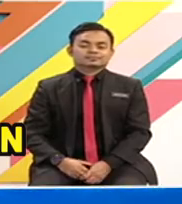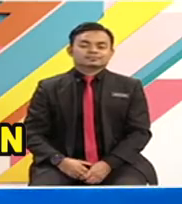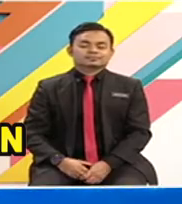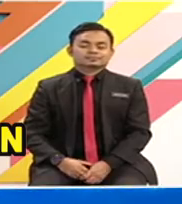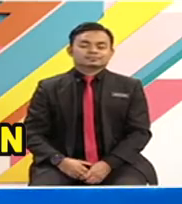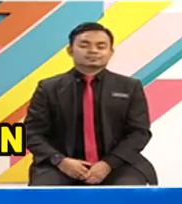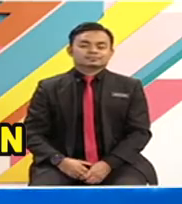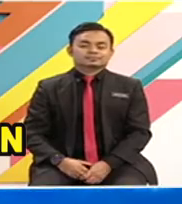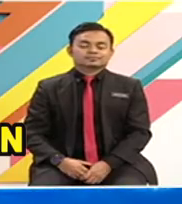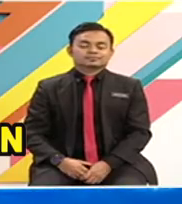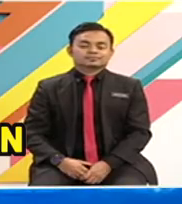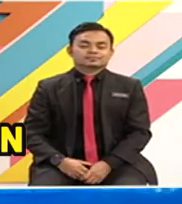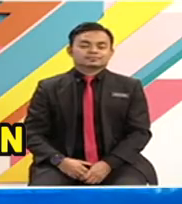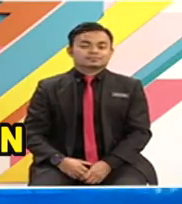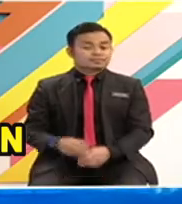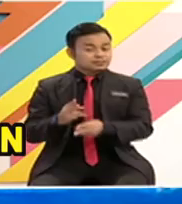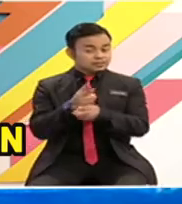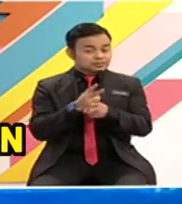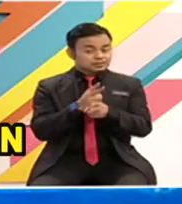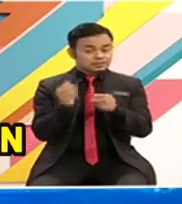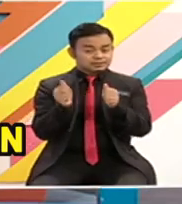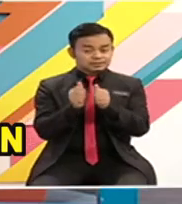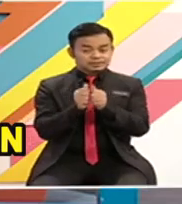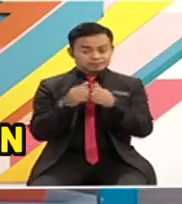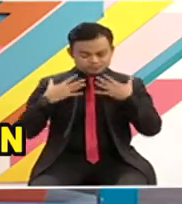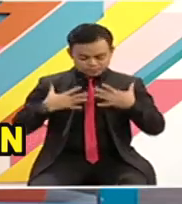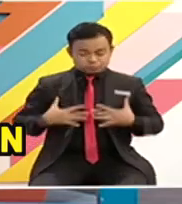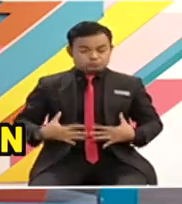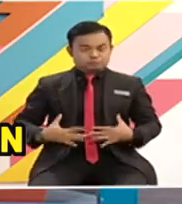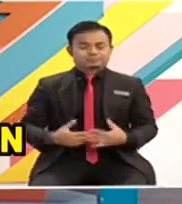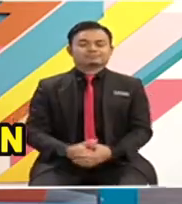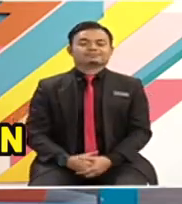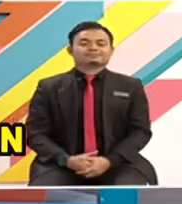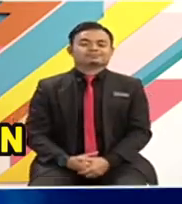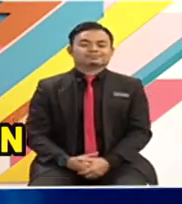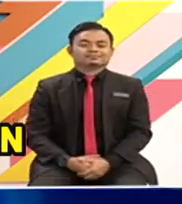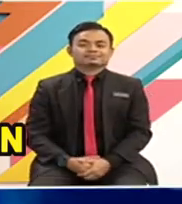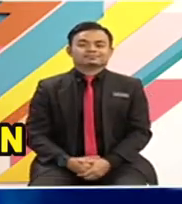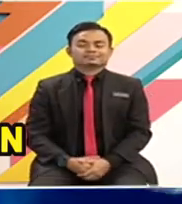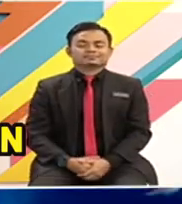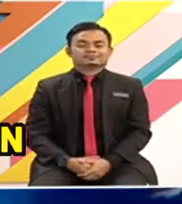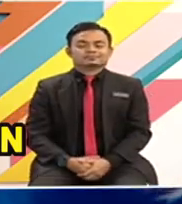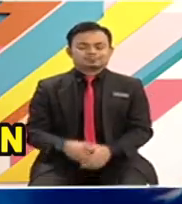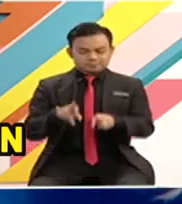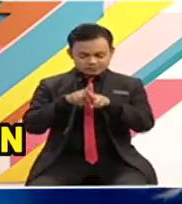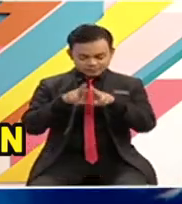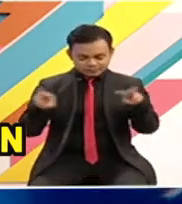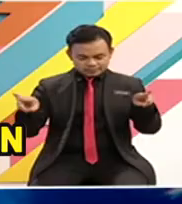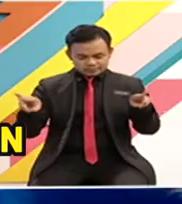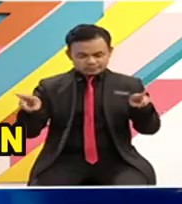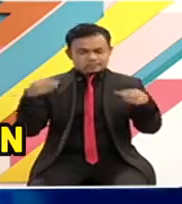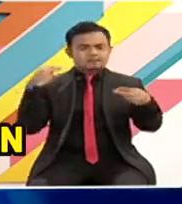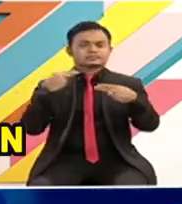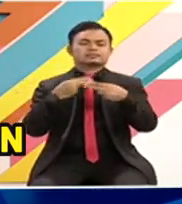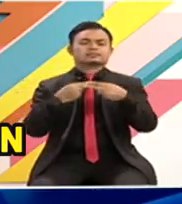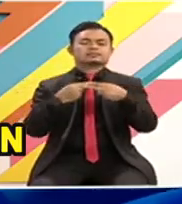iyo wes hati-hati dengan dengan baju Ki ra tekan sehingga ah